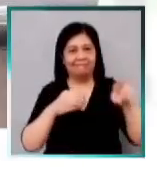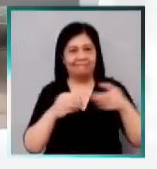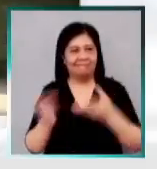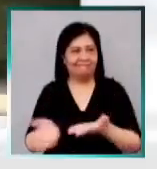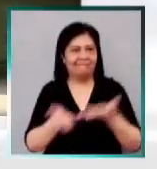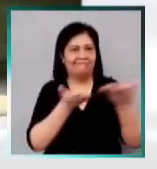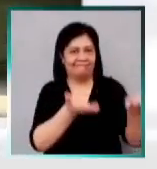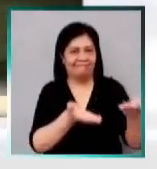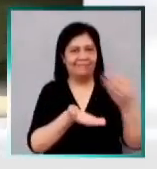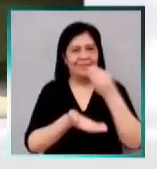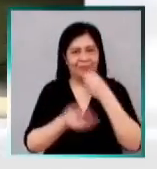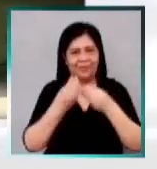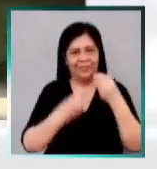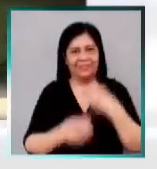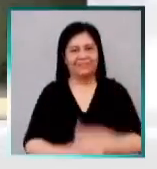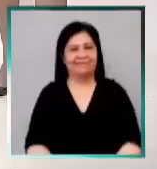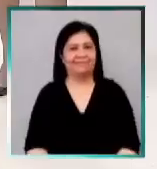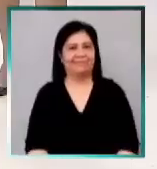pagkain.